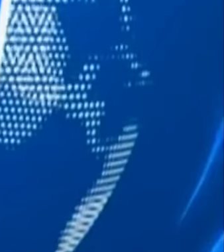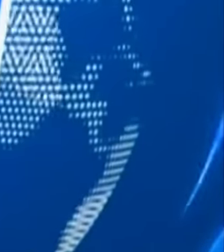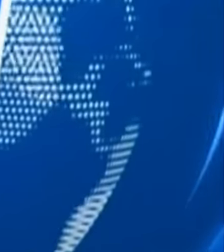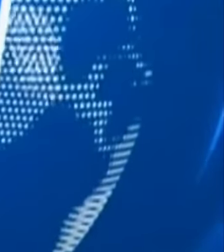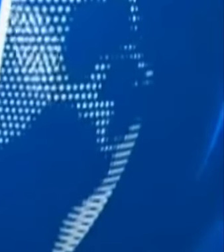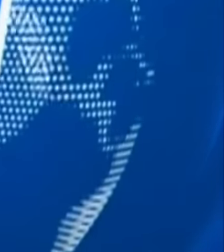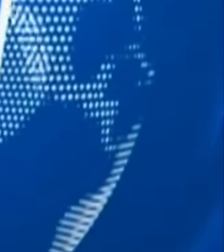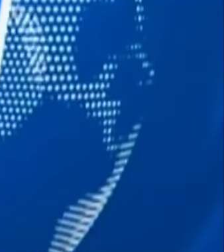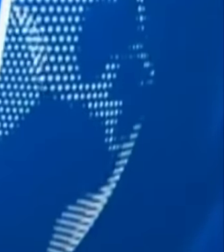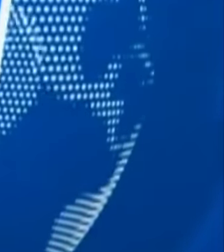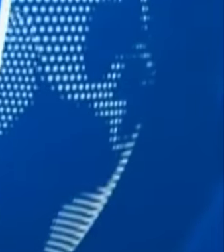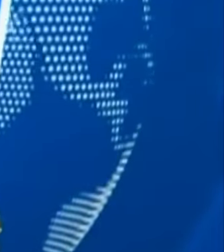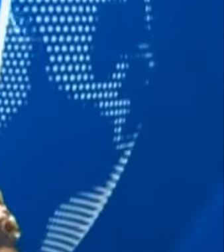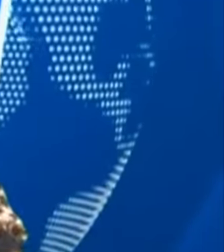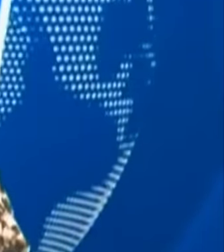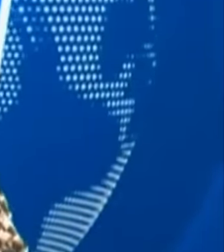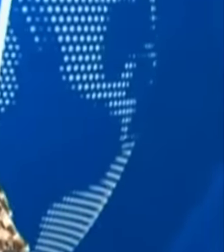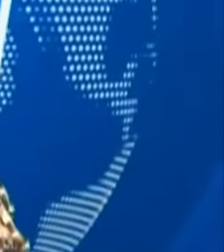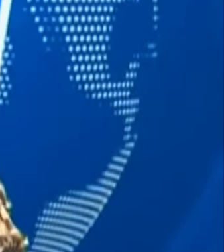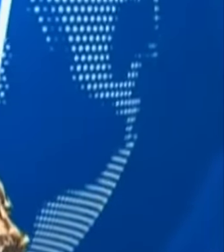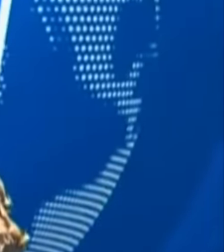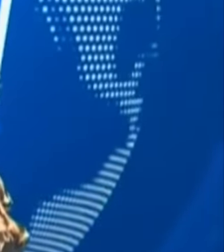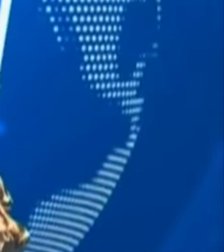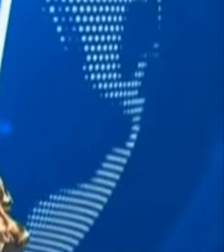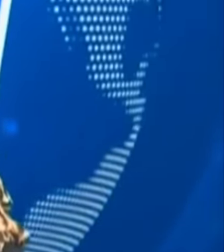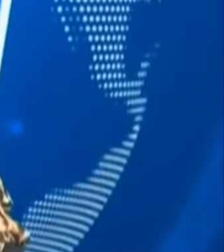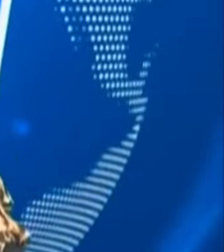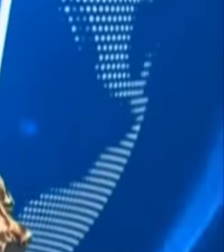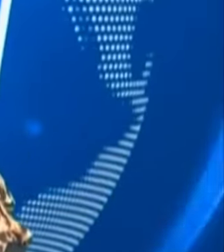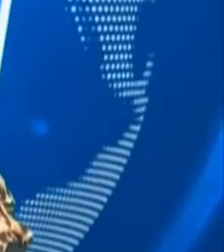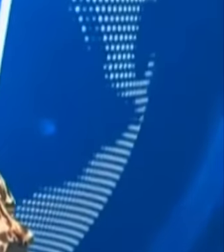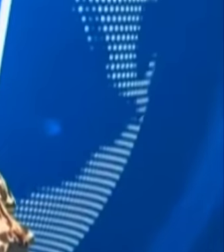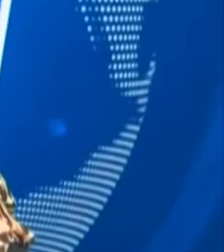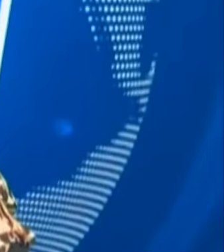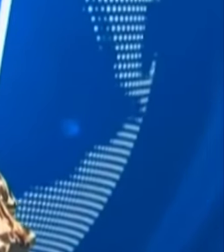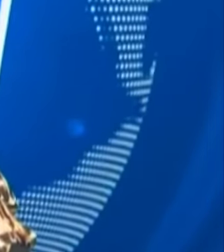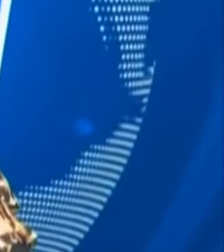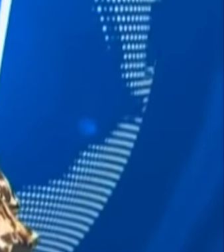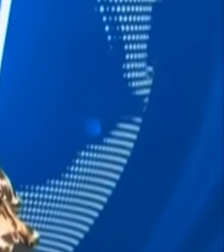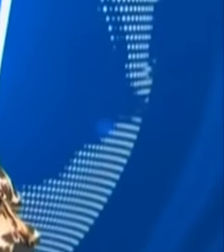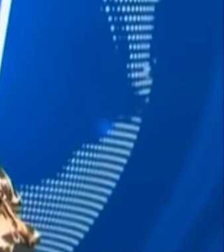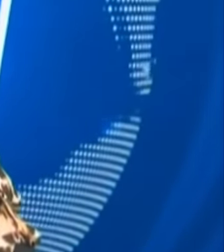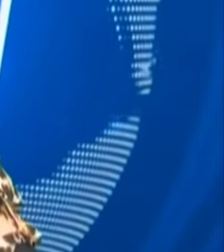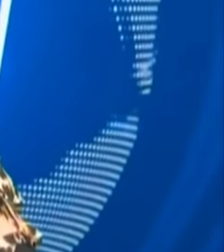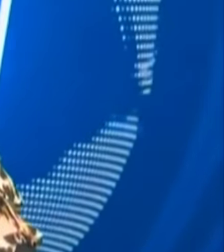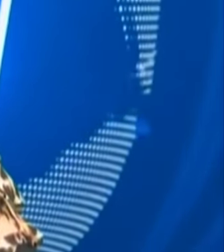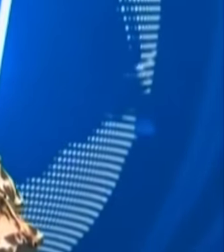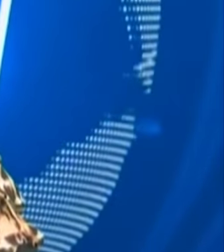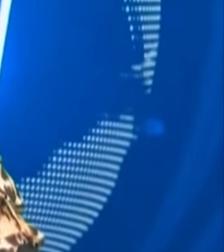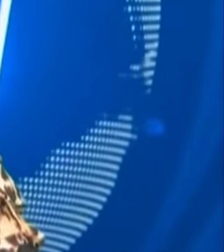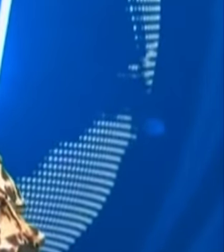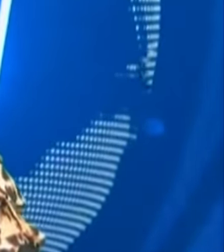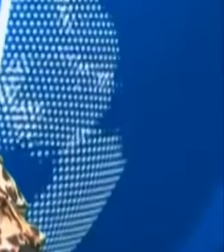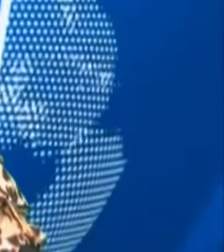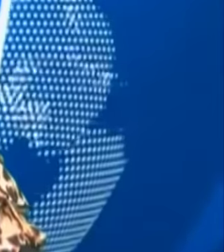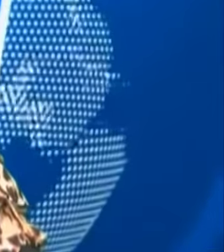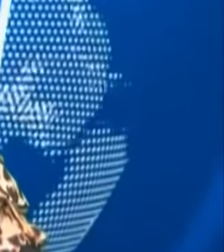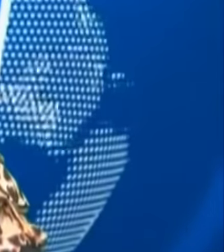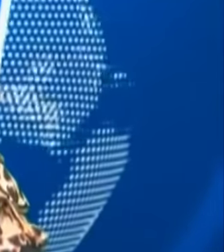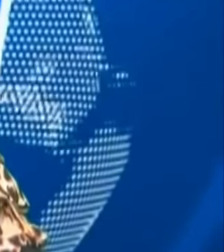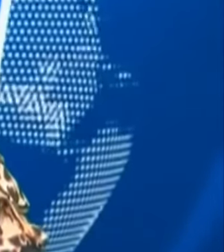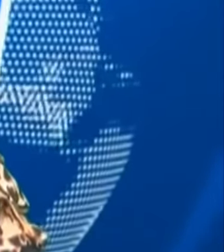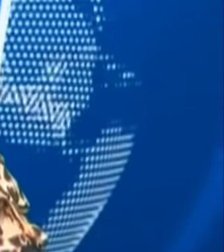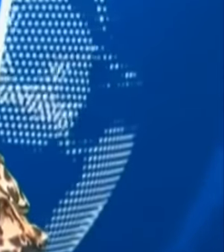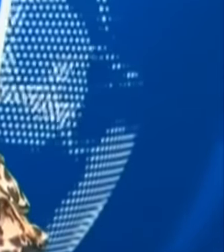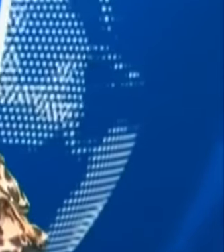hier vendredi 14 juin 2024 à la cité de l'Union africaine autour